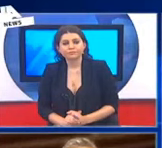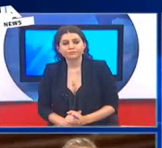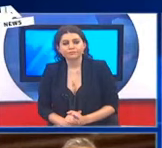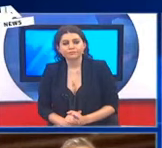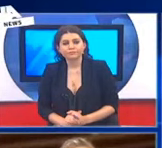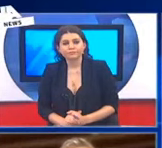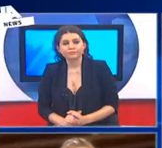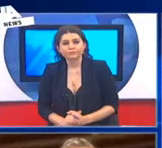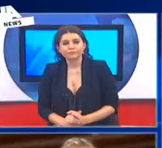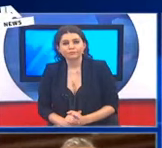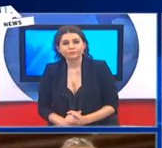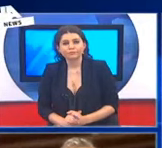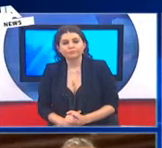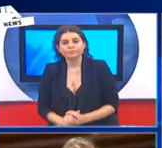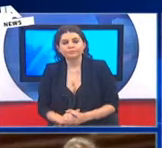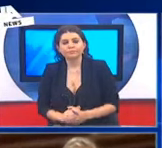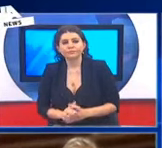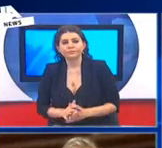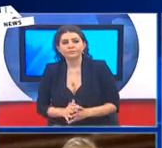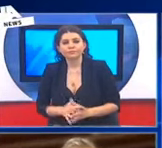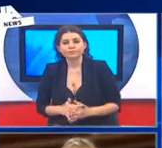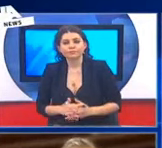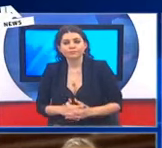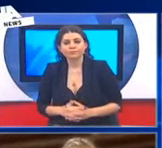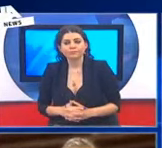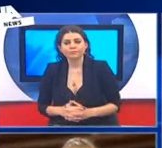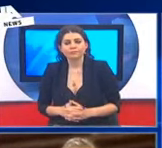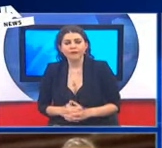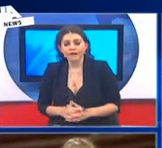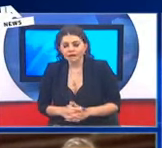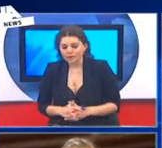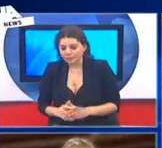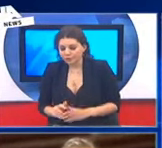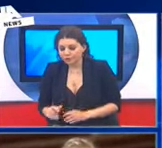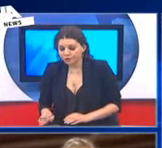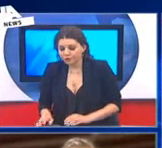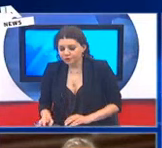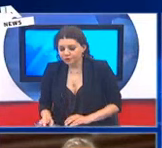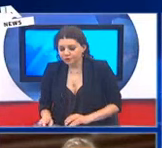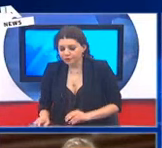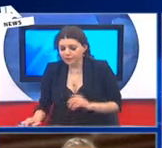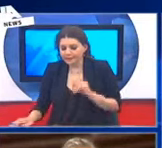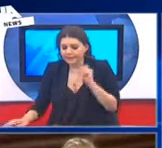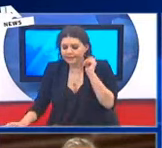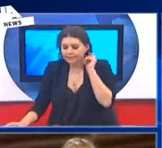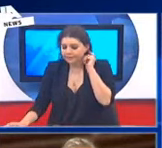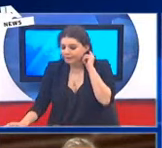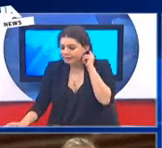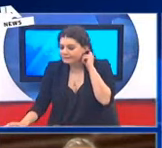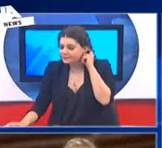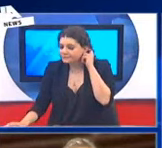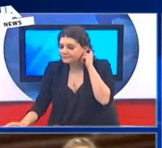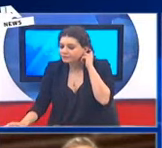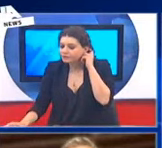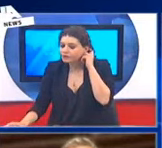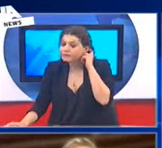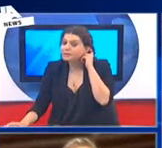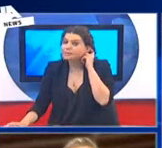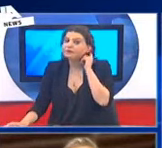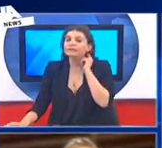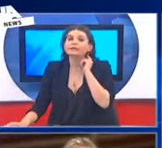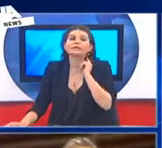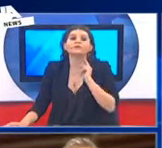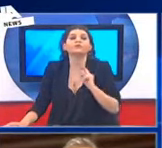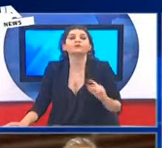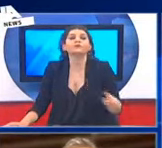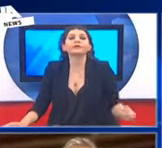κομπιούτερ. Τι θα γίνει με αυτά τα παιδιά? Έχει υπάρχει ρύθμιση? Απόλυτος κατανοητό. Εσείς με αυτή την ερώτηση τι